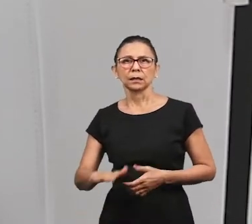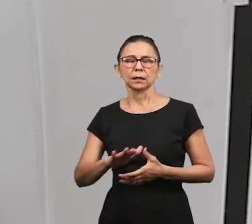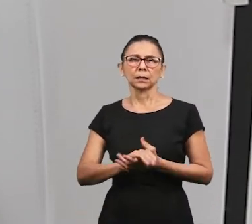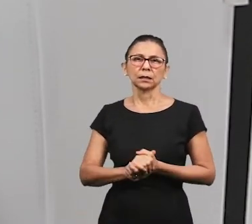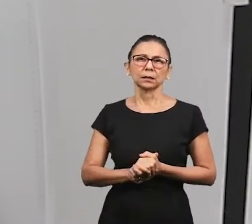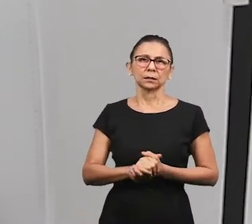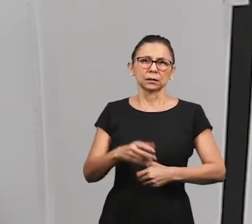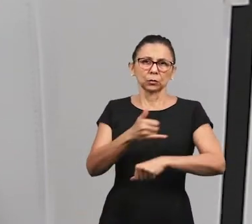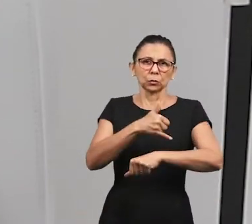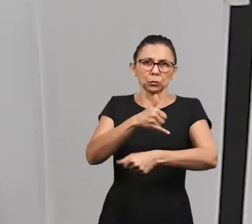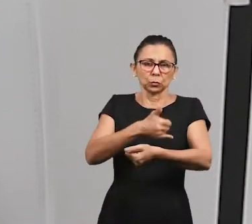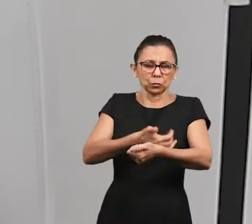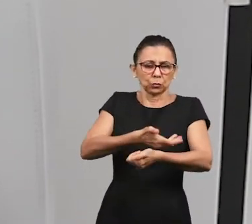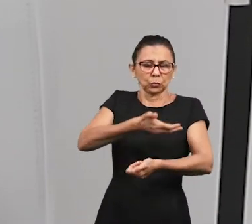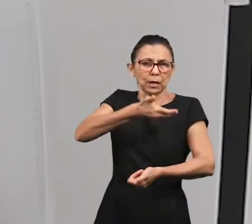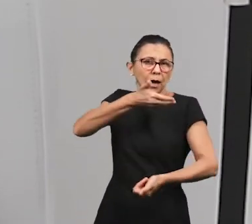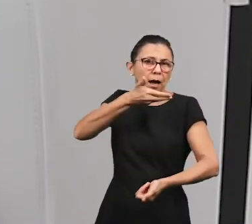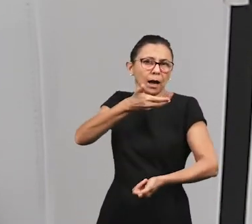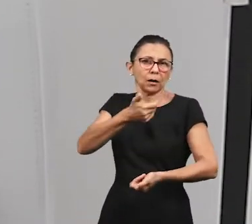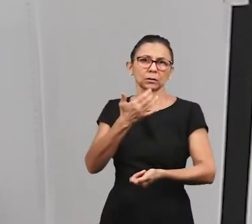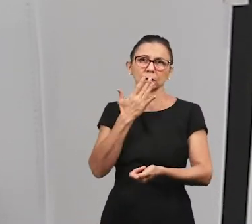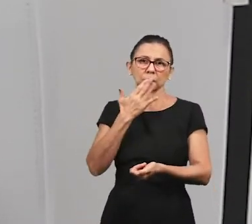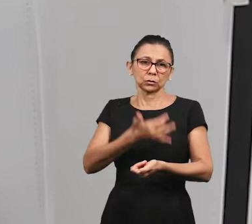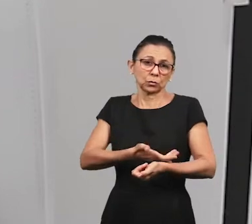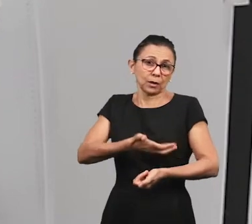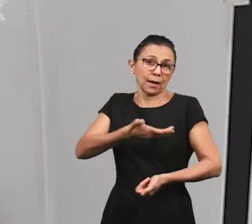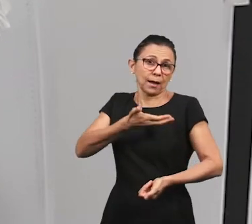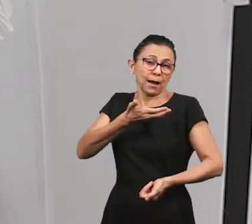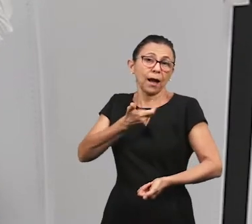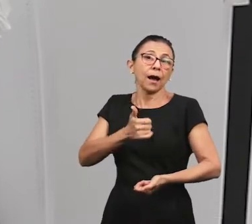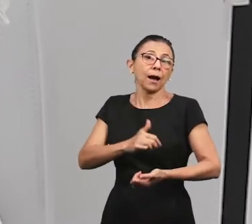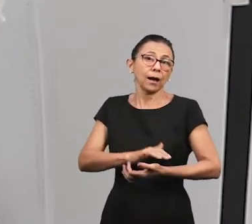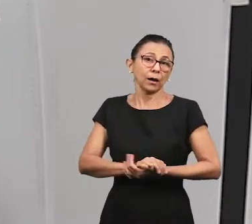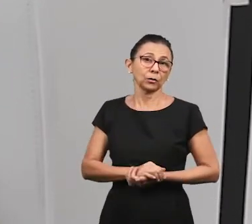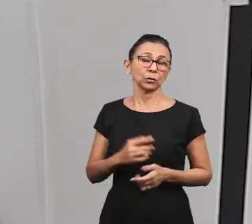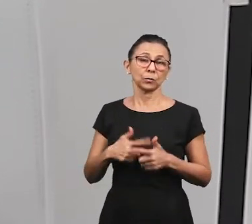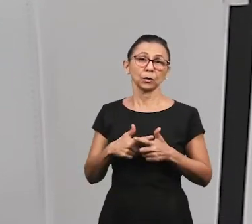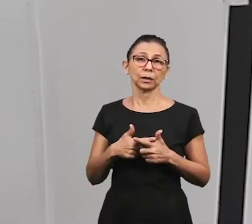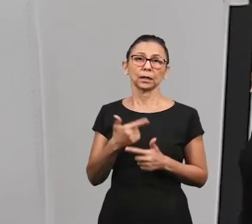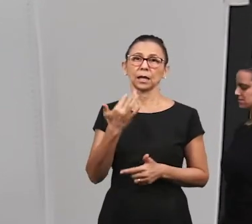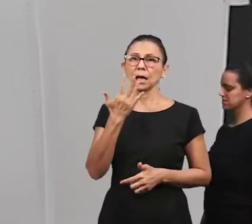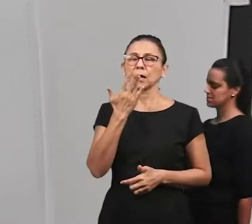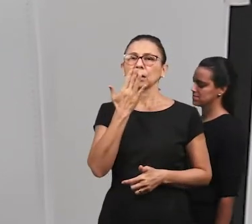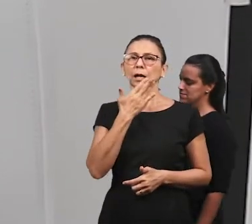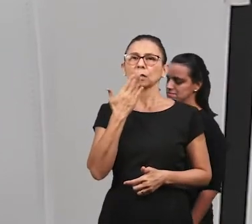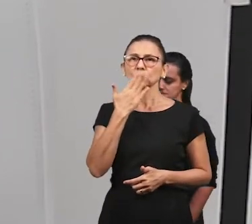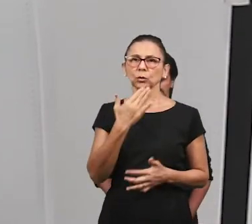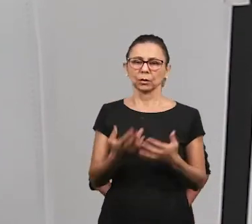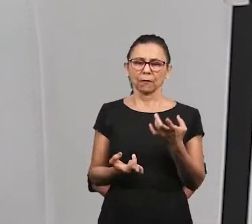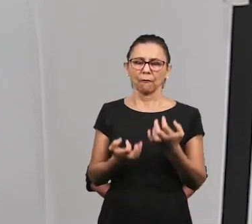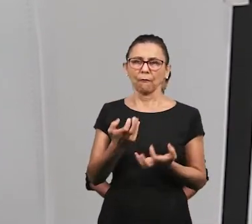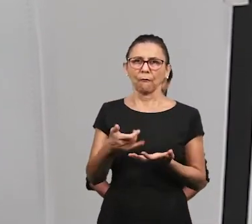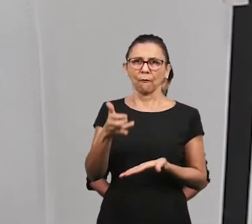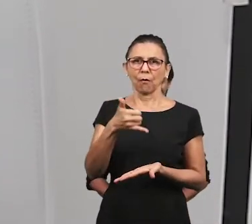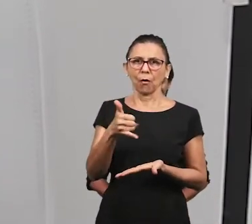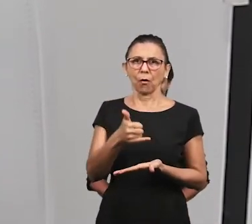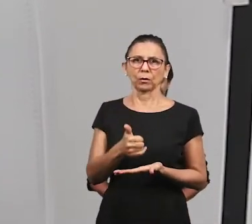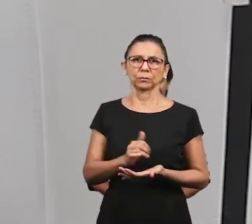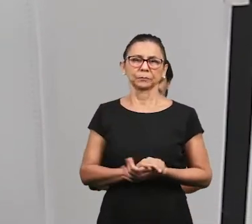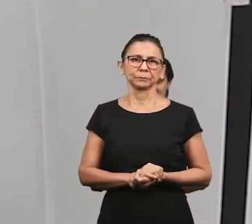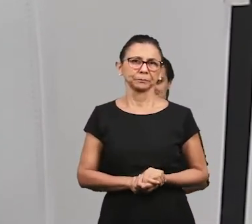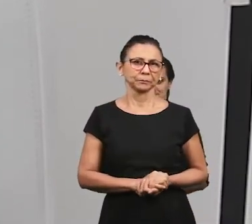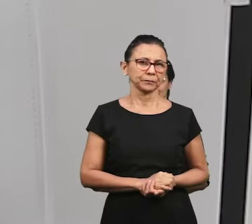рак и другие заболевания, атеросклероз. И это приходит, все это приходит